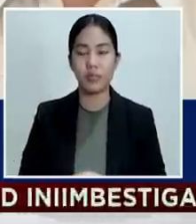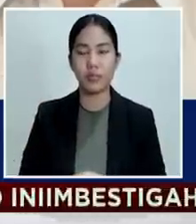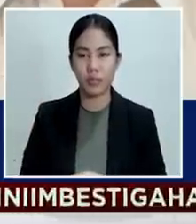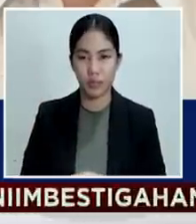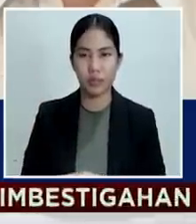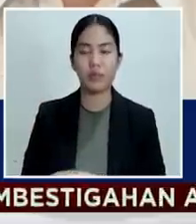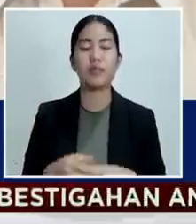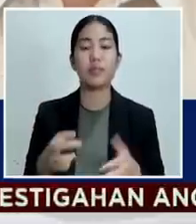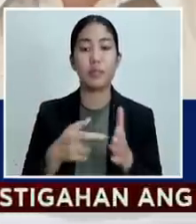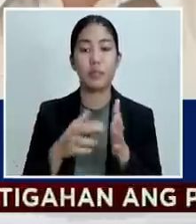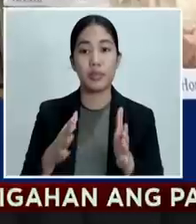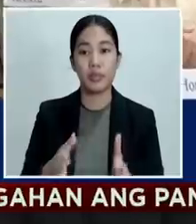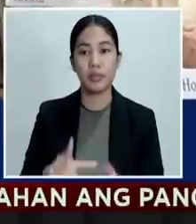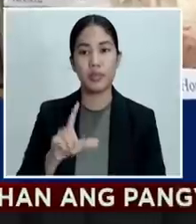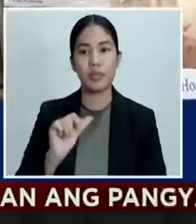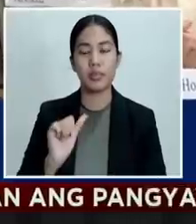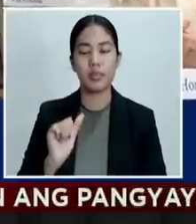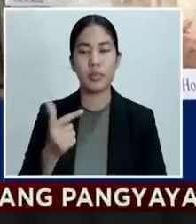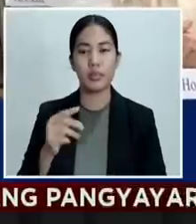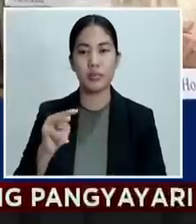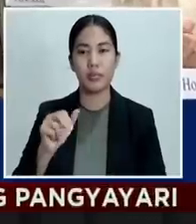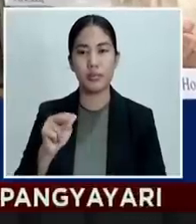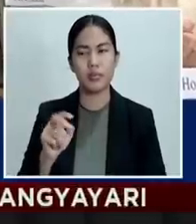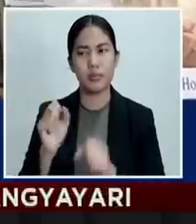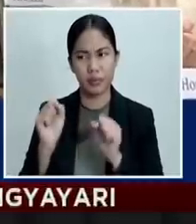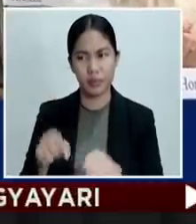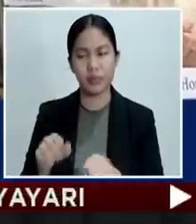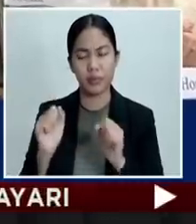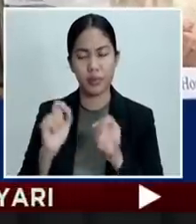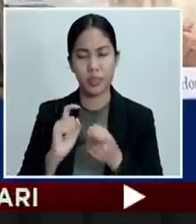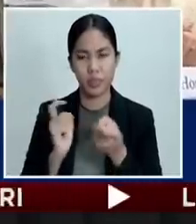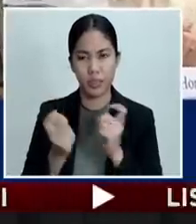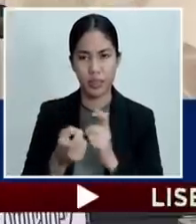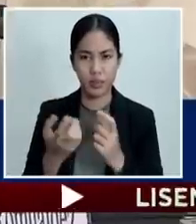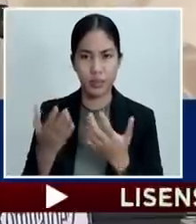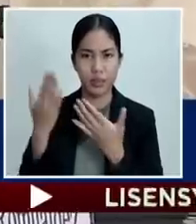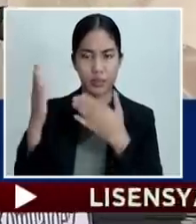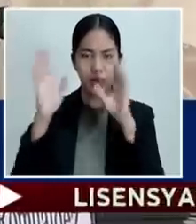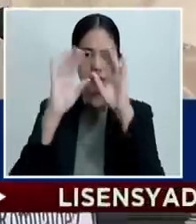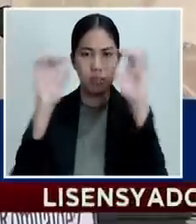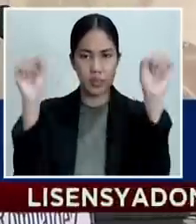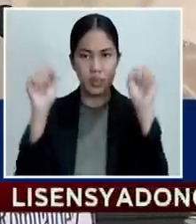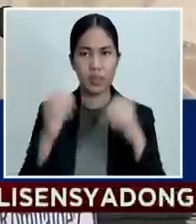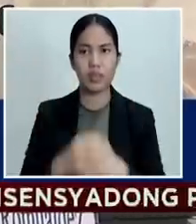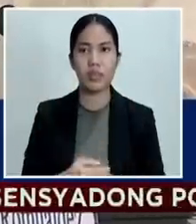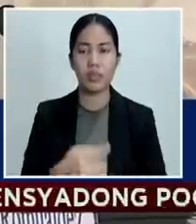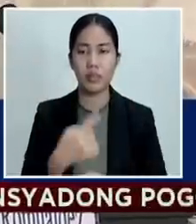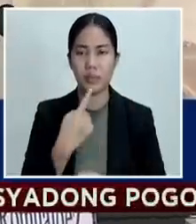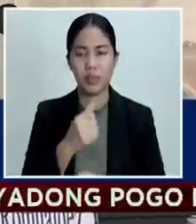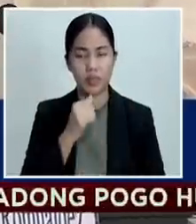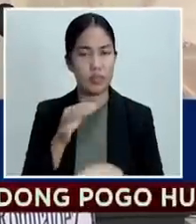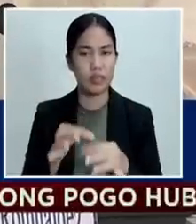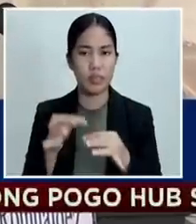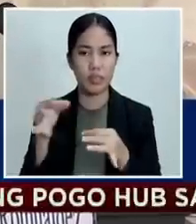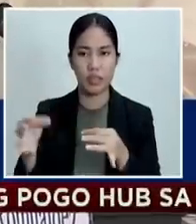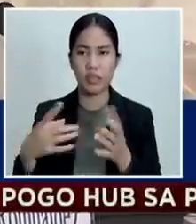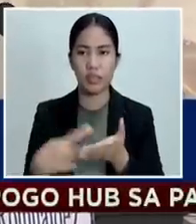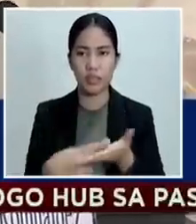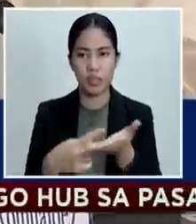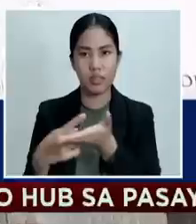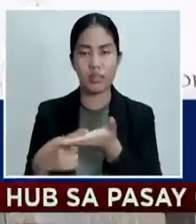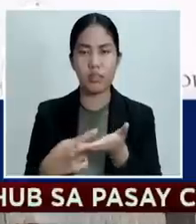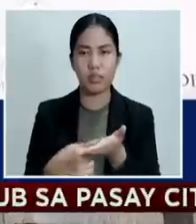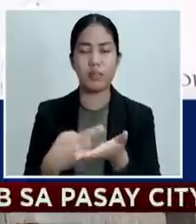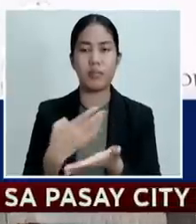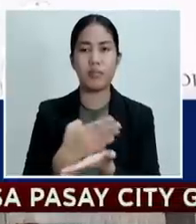nilang baguhin ang sinumite ng Pangulo. Tiniyak naman ni Speaker na hindi nila patatagalin ang pagtalakay sa budget. With everyone's